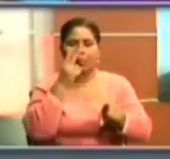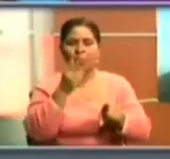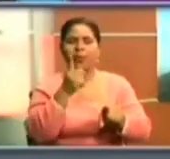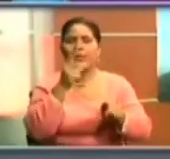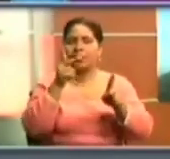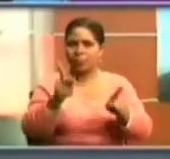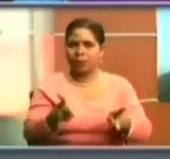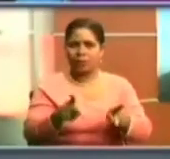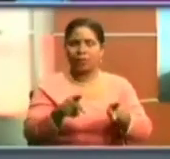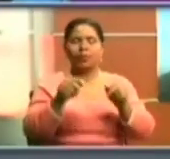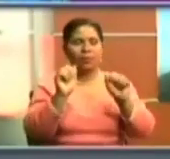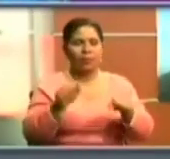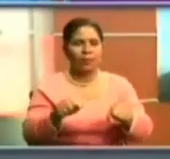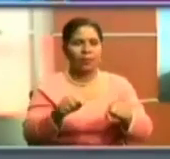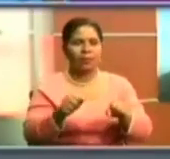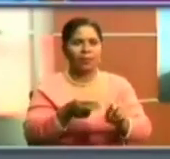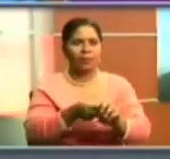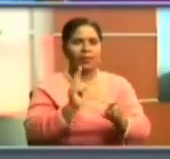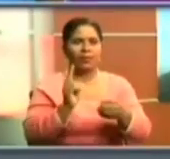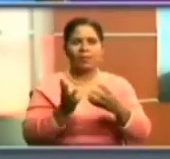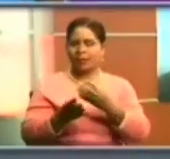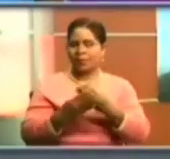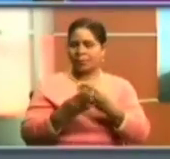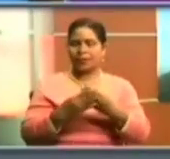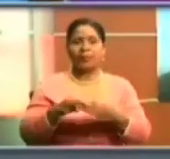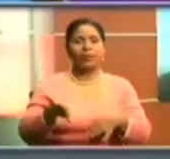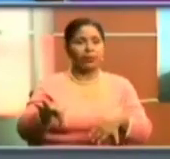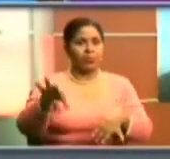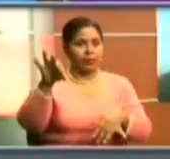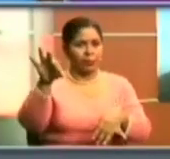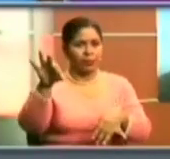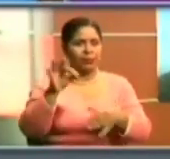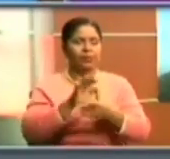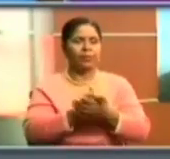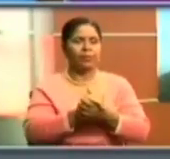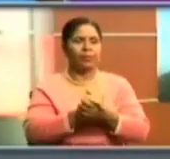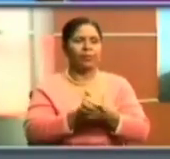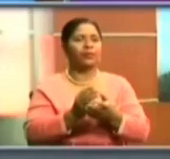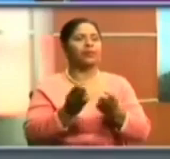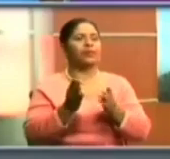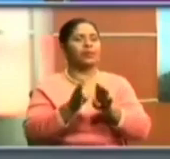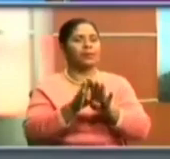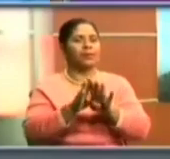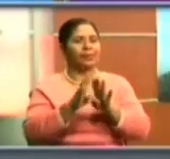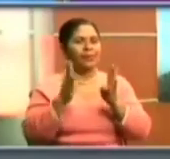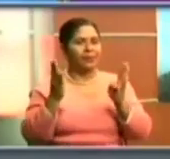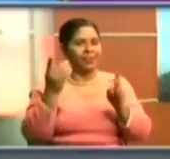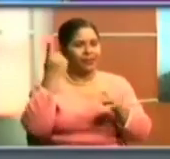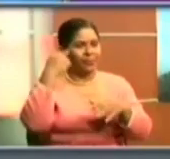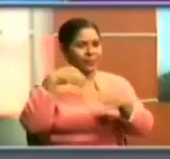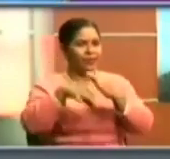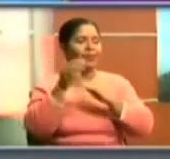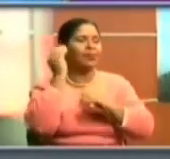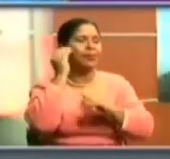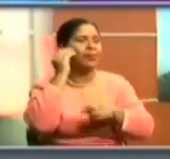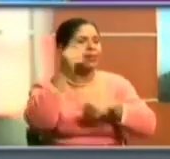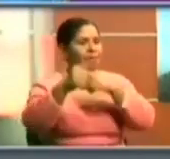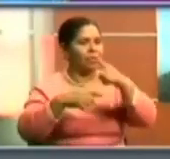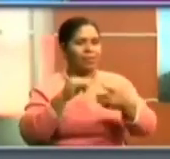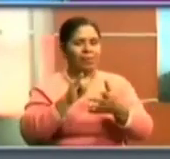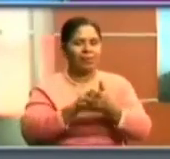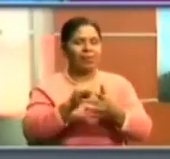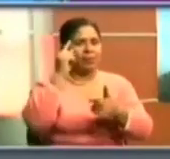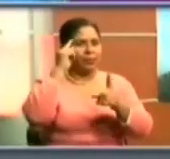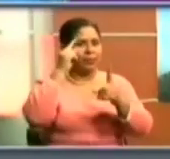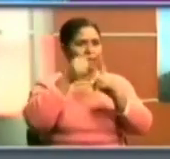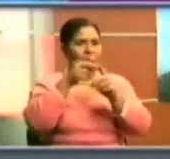ce moun qui doit quitter prison pour bénéficier sans relais liberté pour rentrer la caille. Donc c'est objectif ça que m'gagne qui